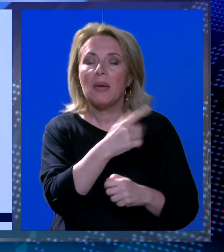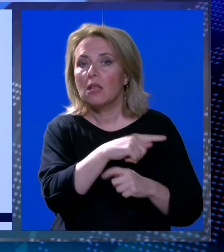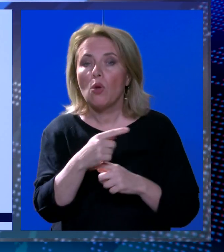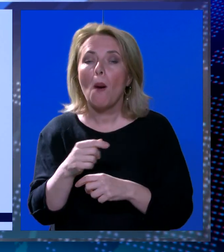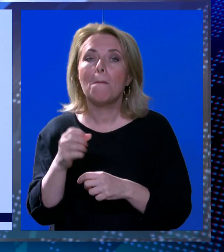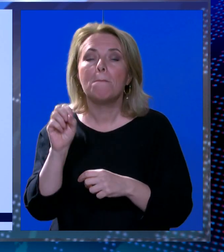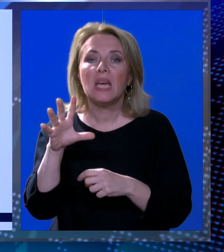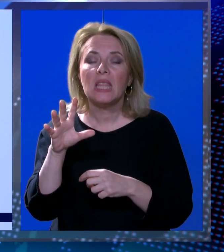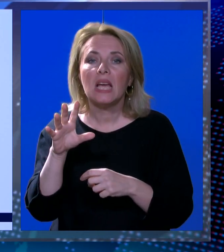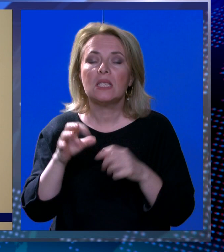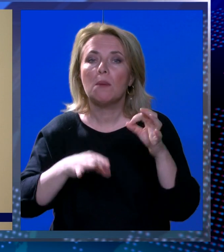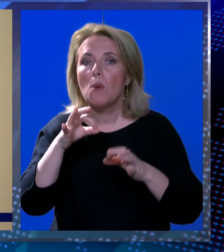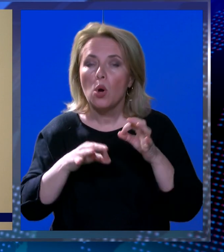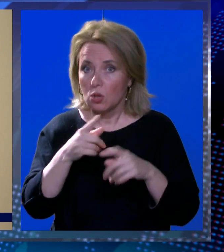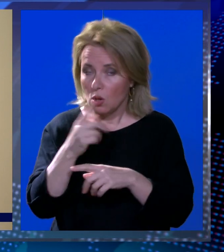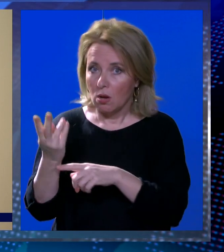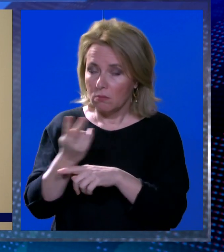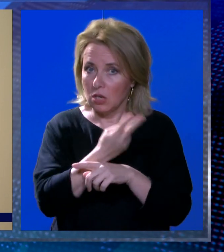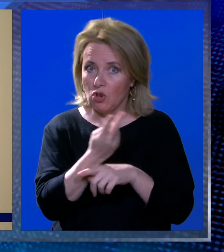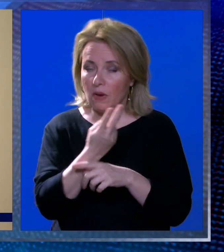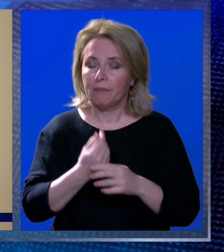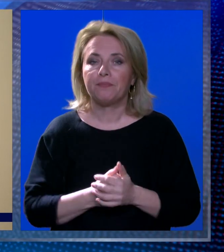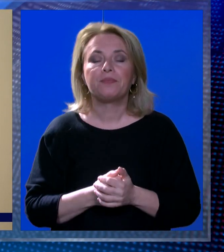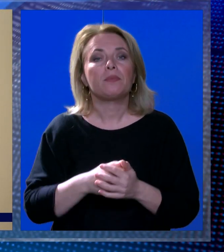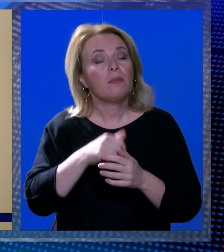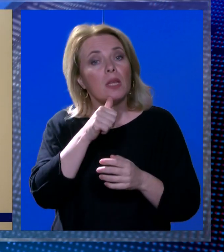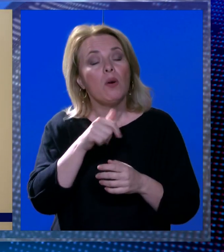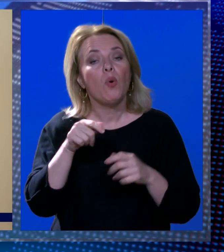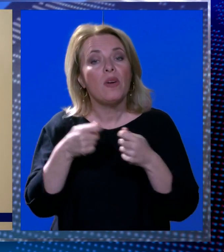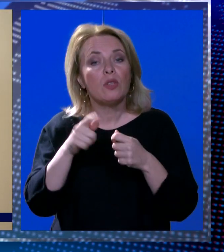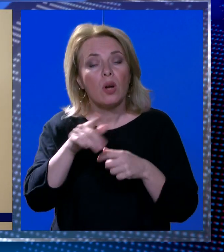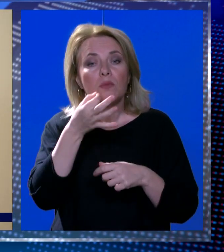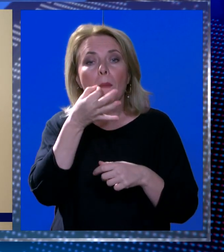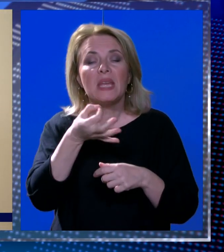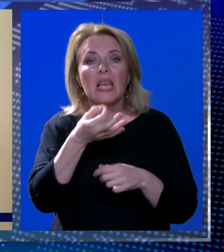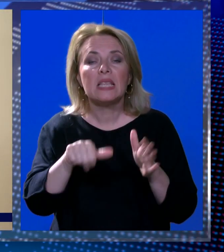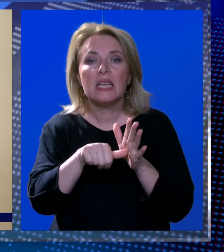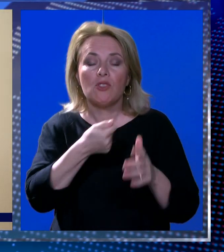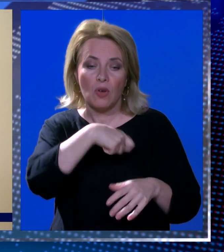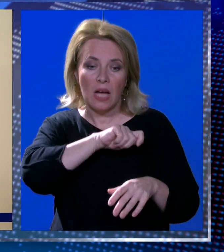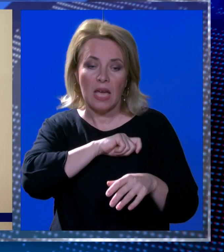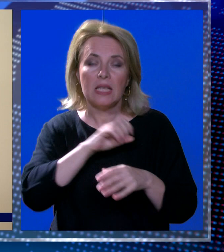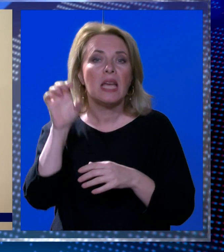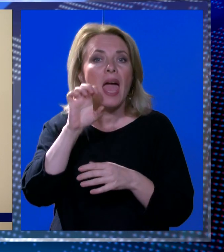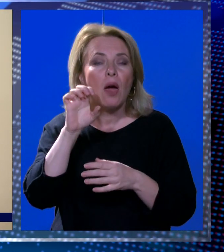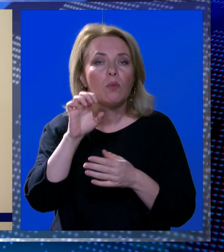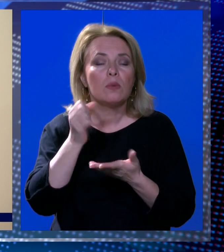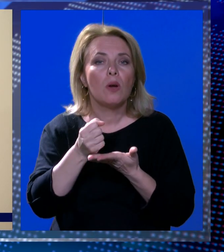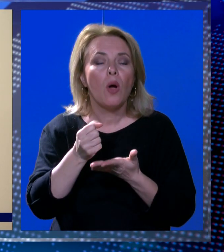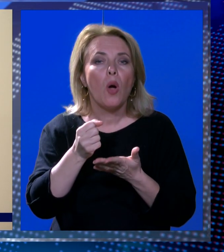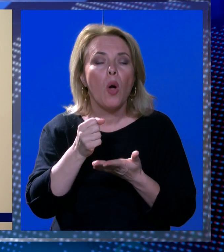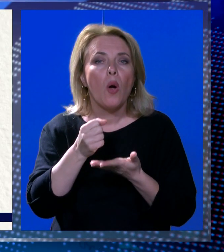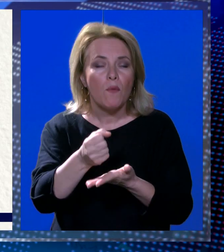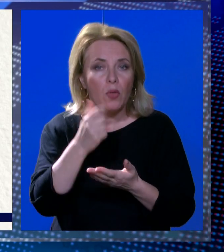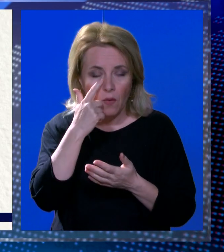85:15, zbog čega smo o kašnjenju radova pitali Središnju agenciju za financiranje i ugovaranje programa i projekata Europske unije. Evo njihovog